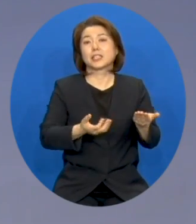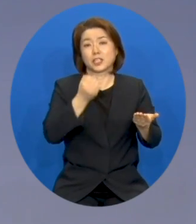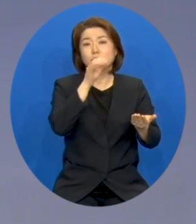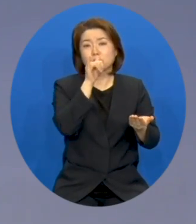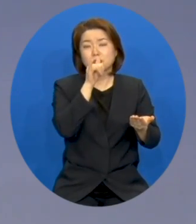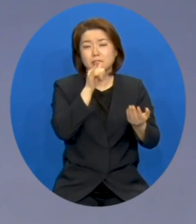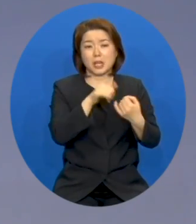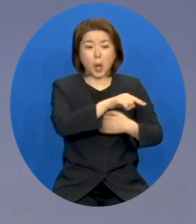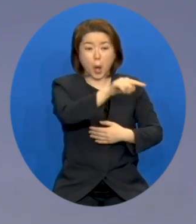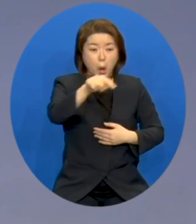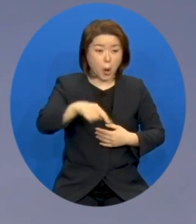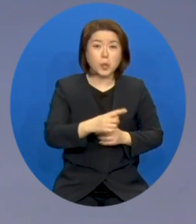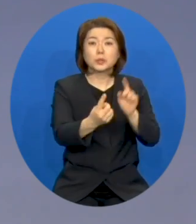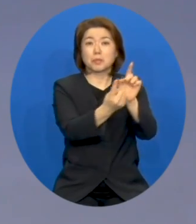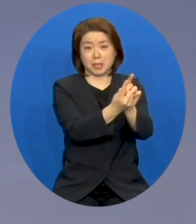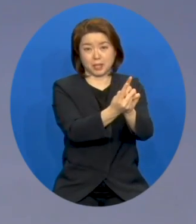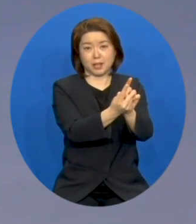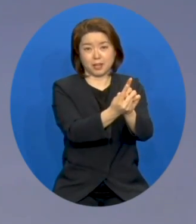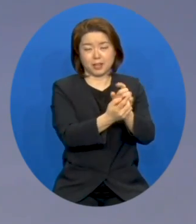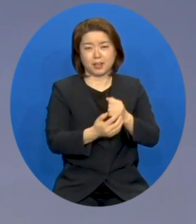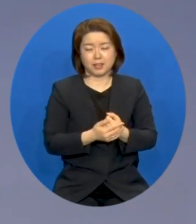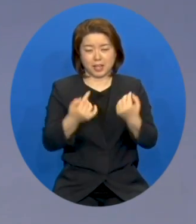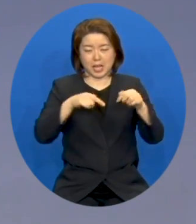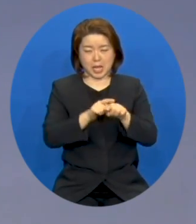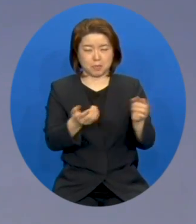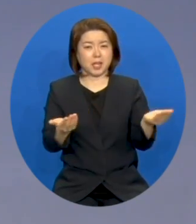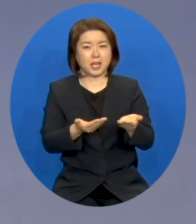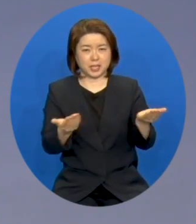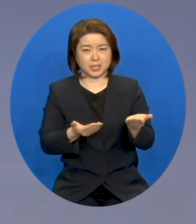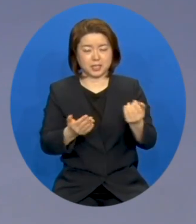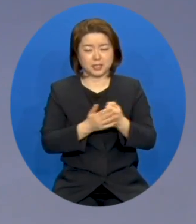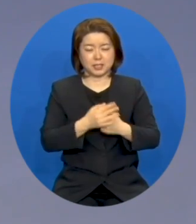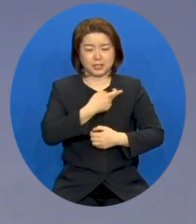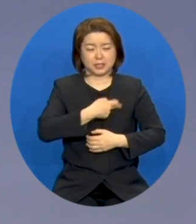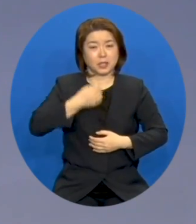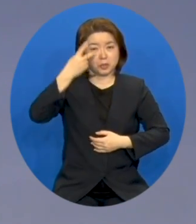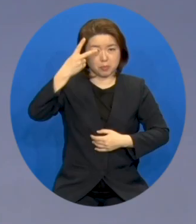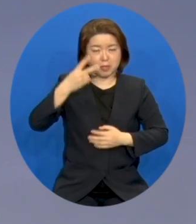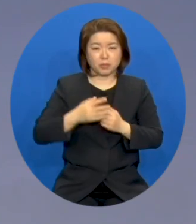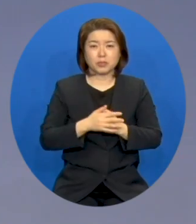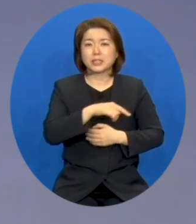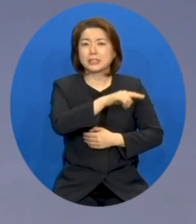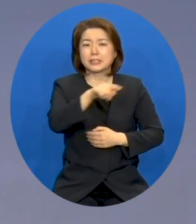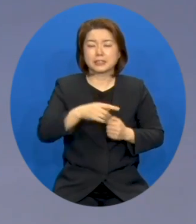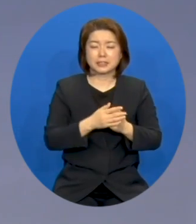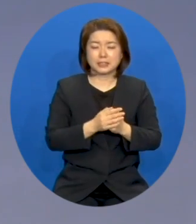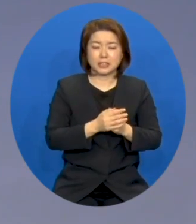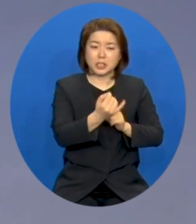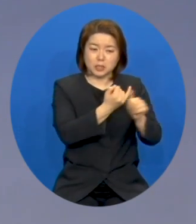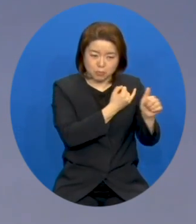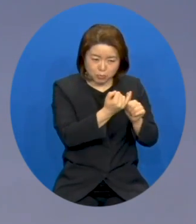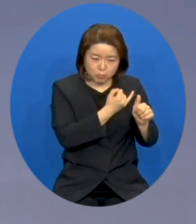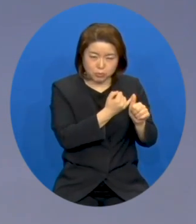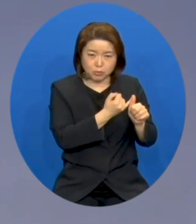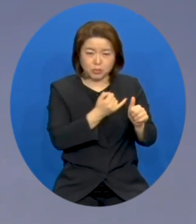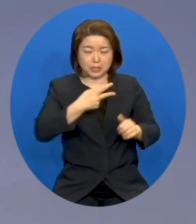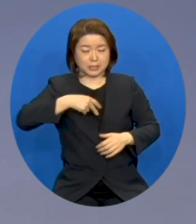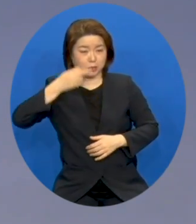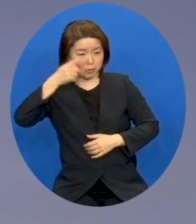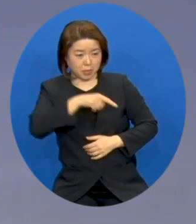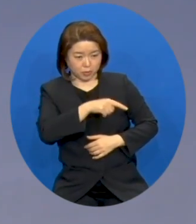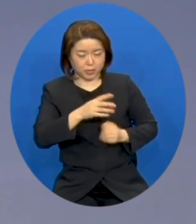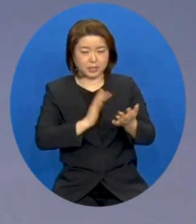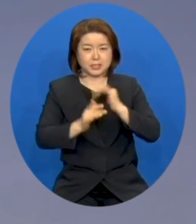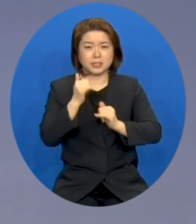있었습니다. 거기서 만났습니다. 함께 일하면서 사도 바울이 그 아굴라와 브리스가 부부에게 예수